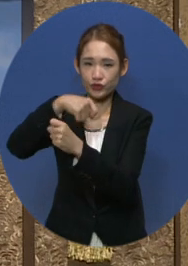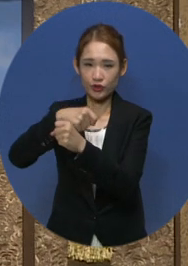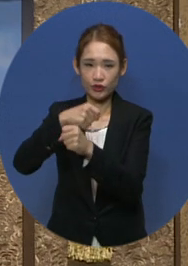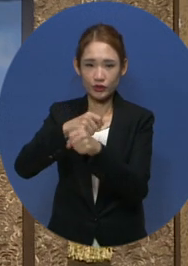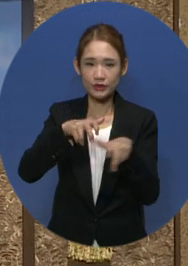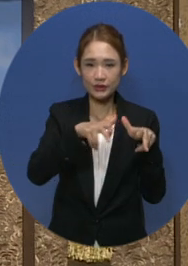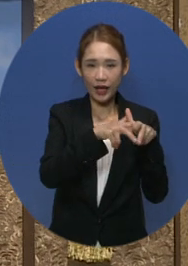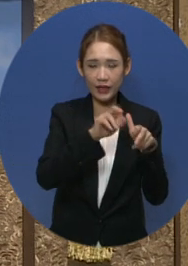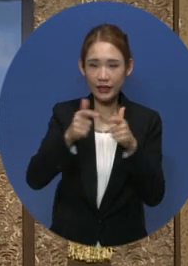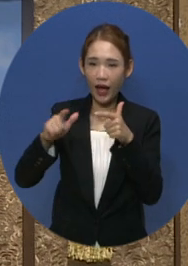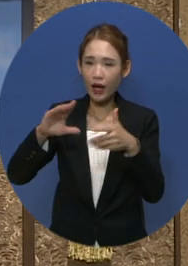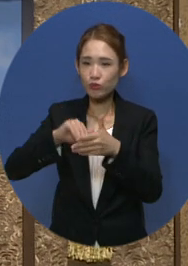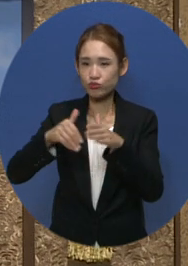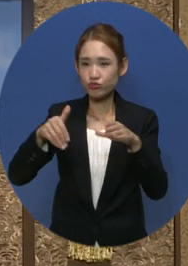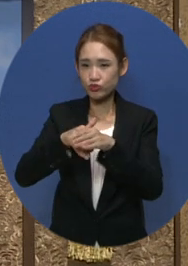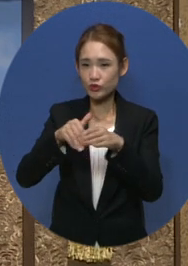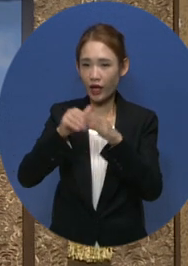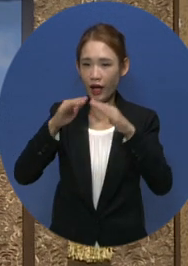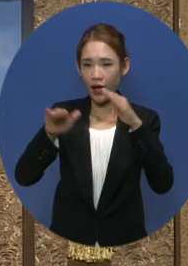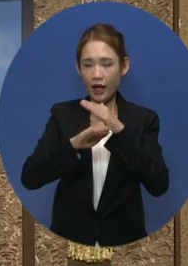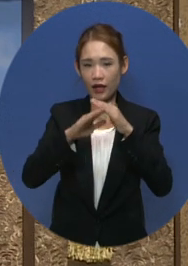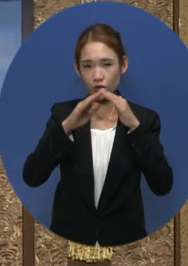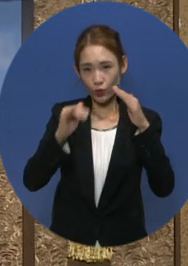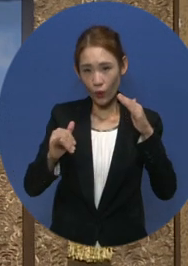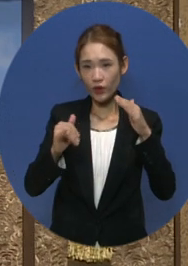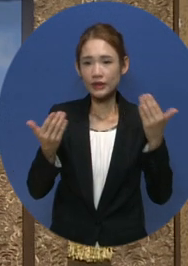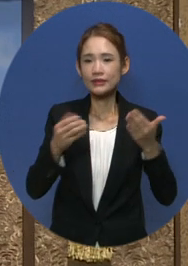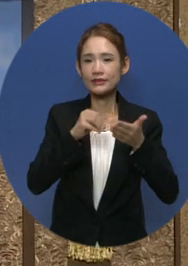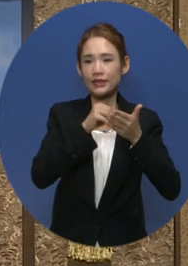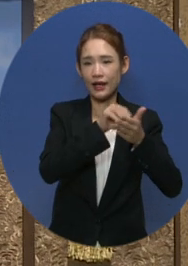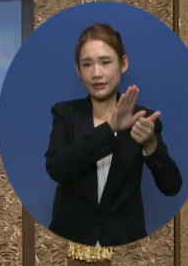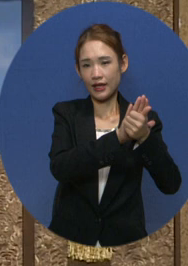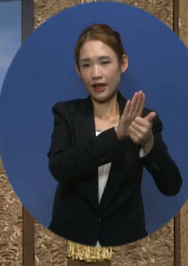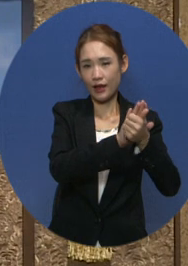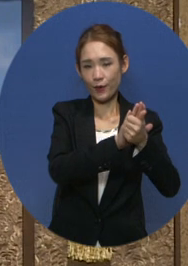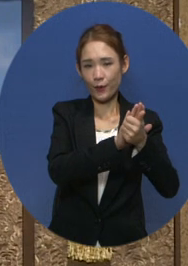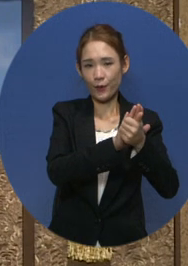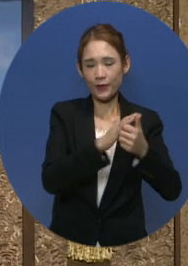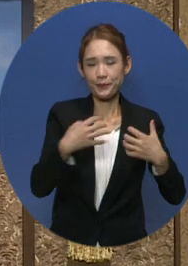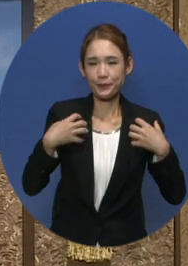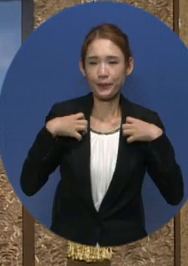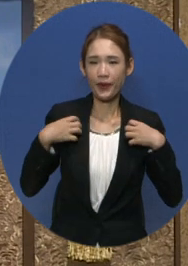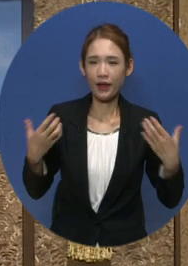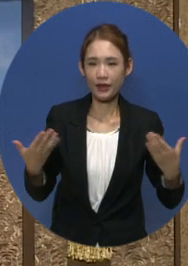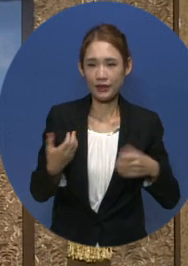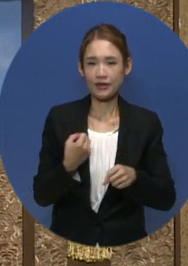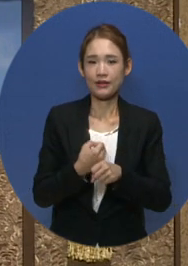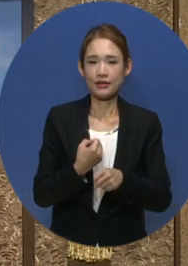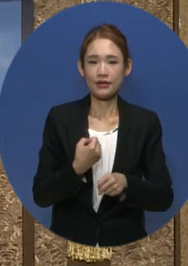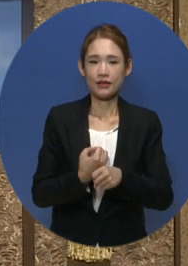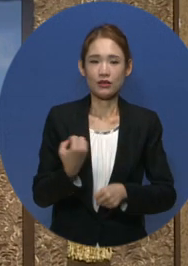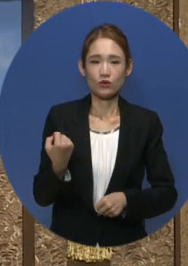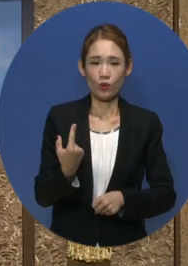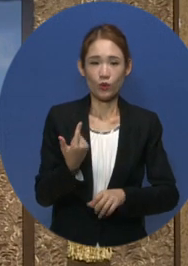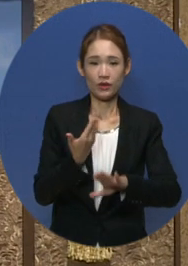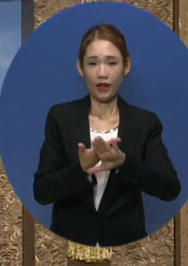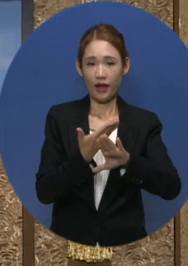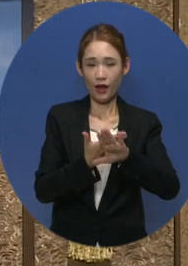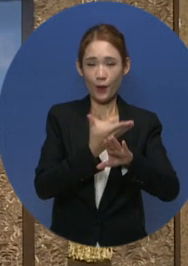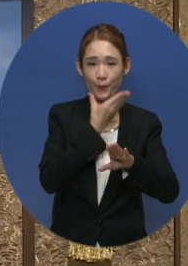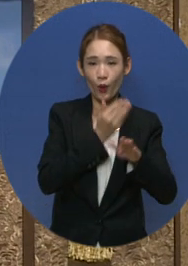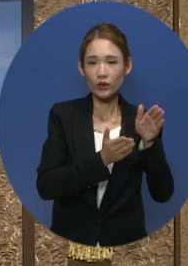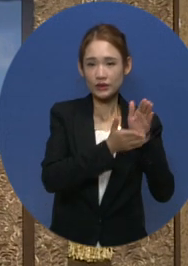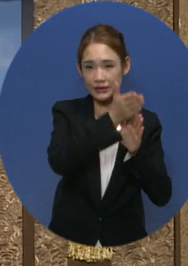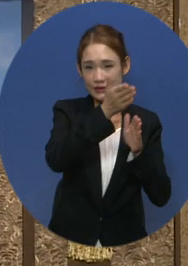다문화 가족에게 일자리를 제공하는 예. 그런 일들을 하고 있고요. 네. 이외에도 복지시설